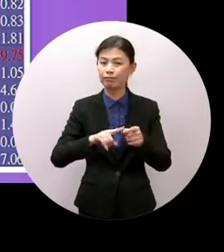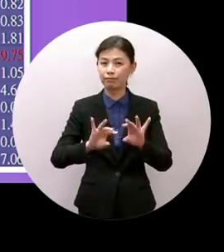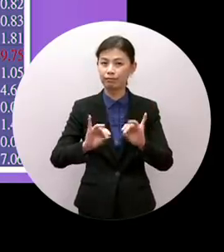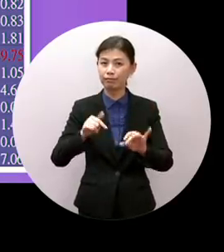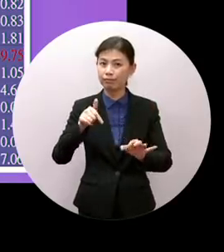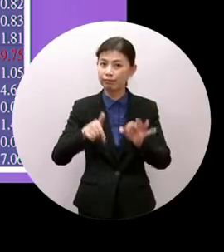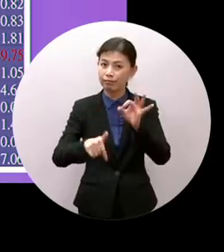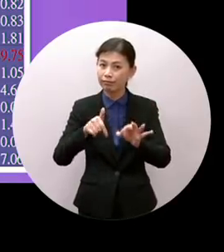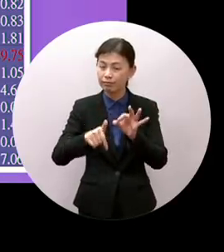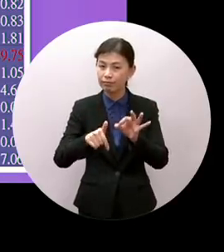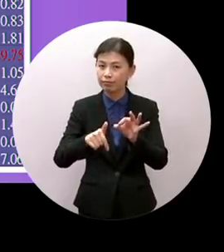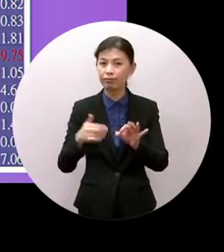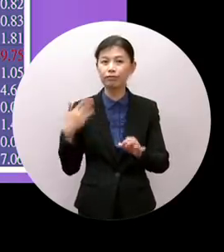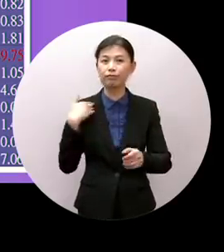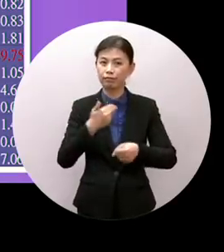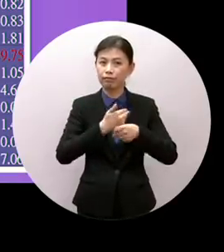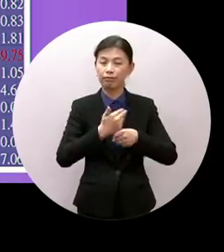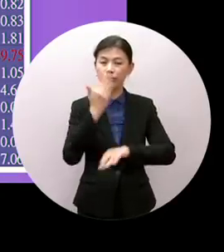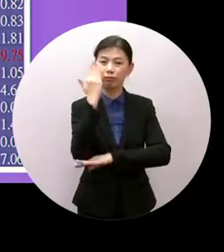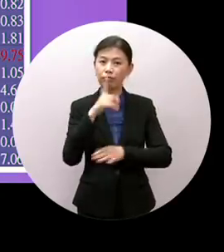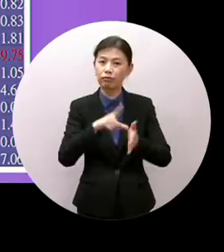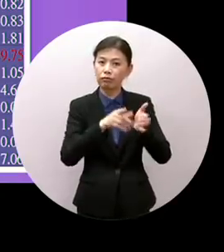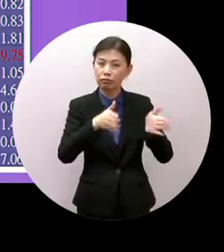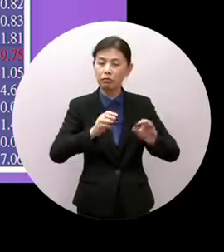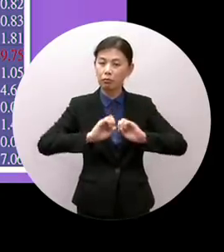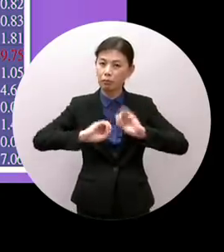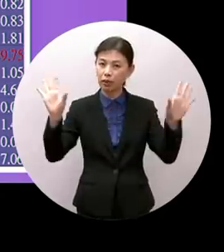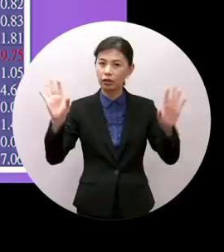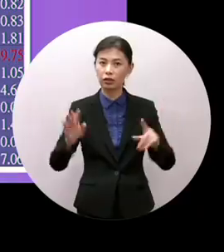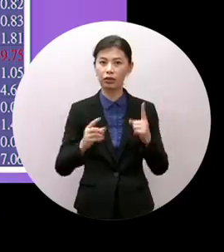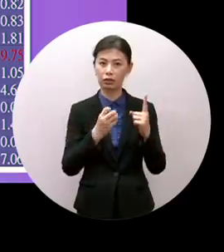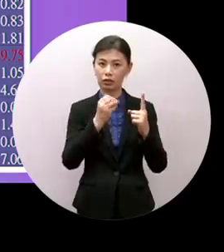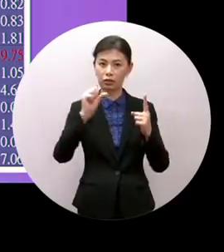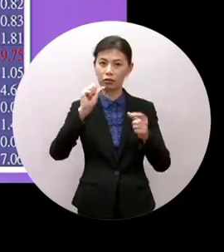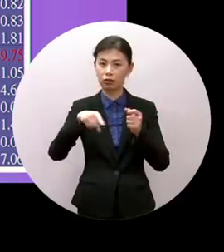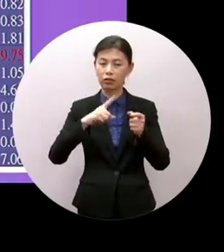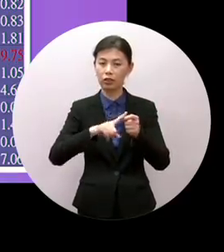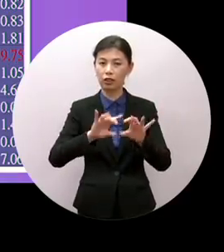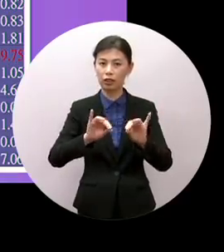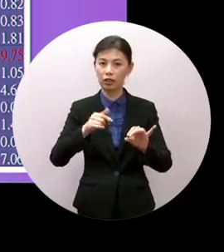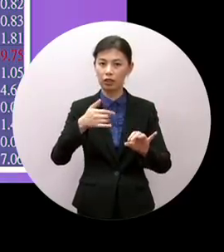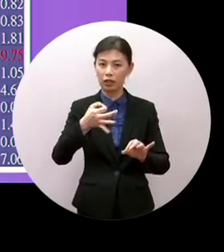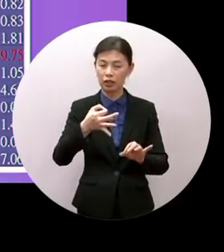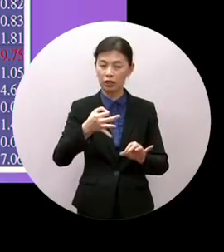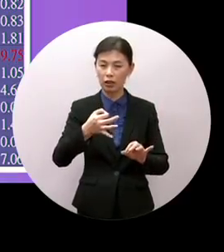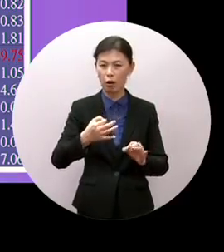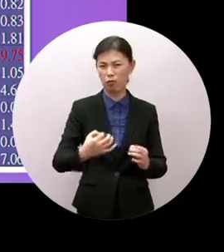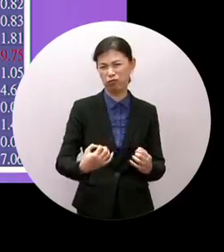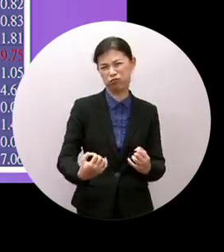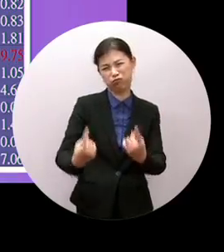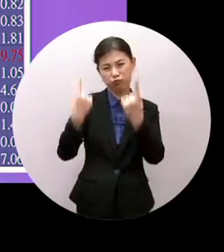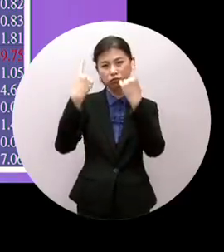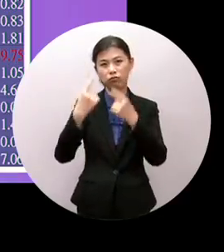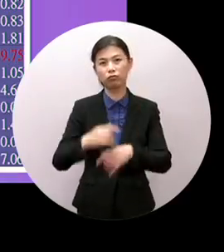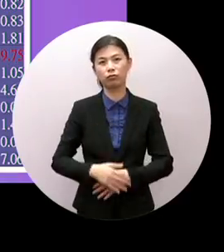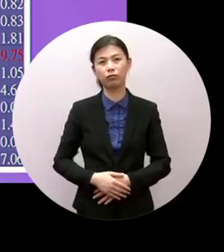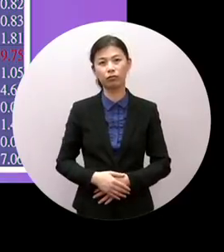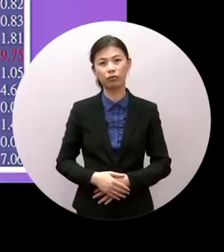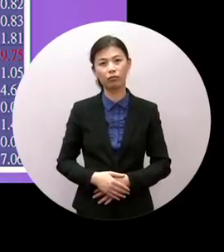价，这个是在马政府时代1月1号公告的，105年地价大幅度的上涨，包括上